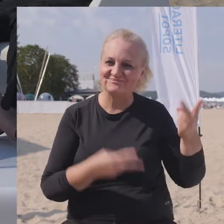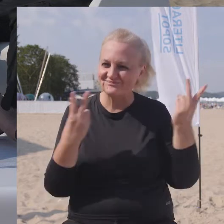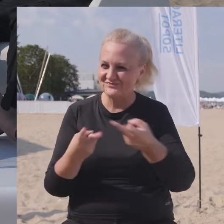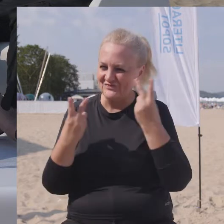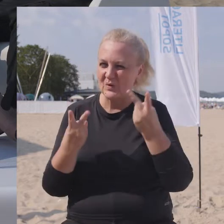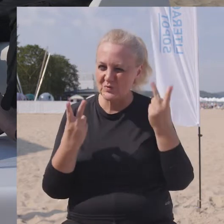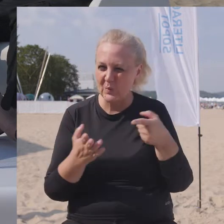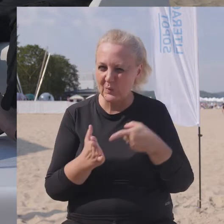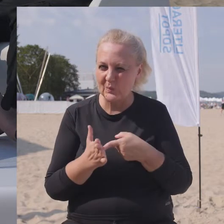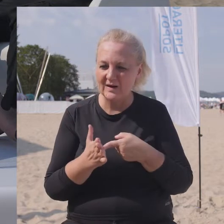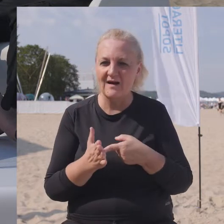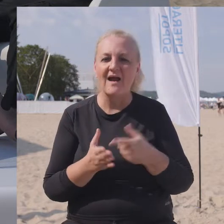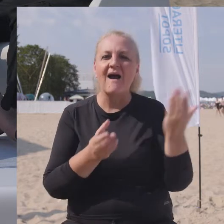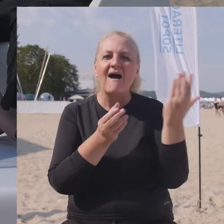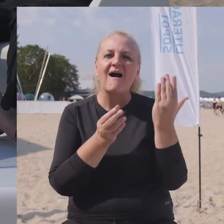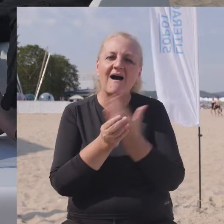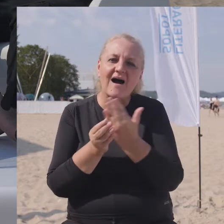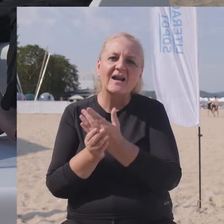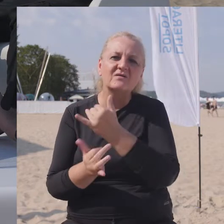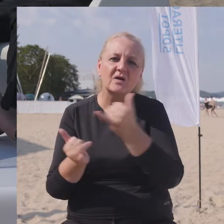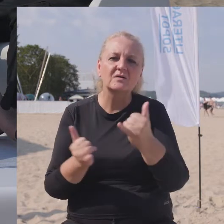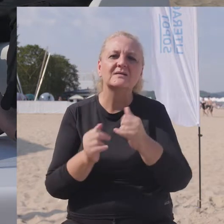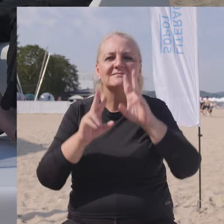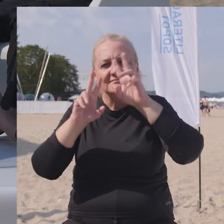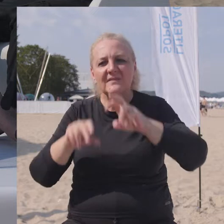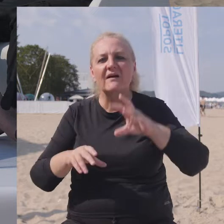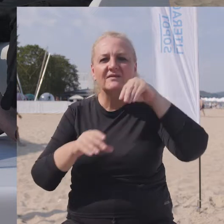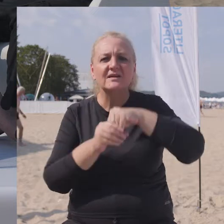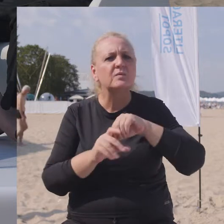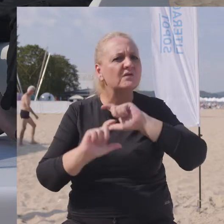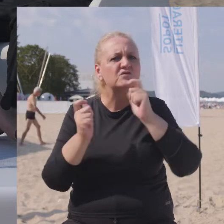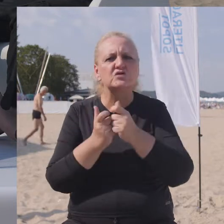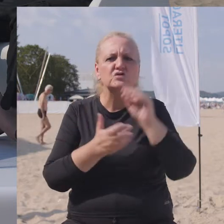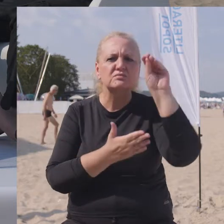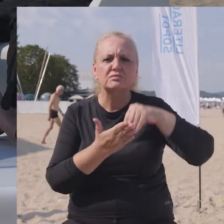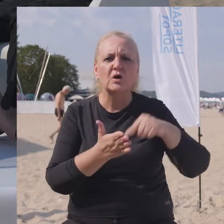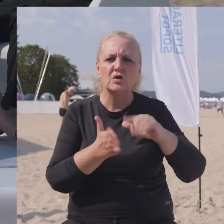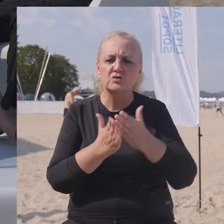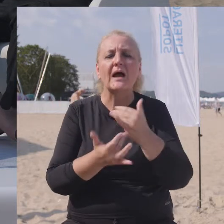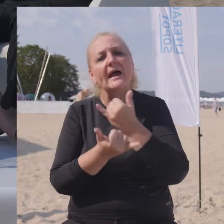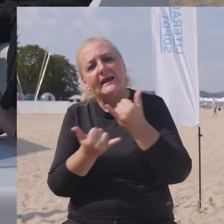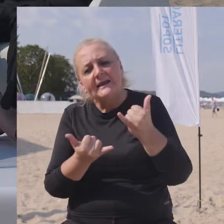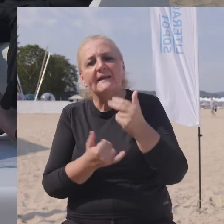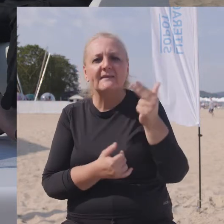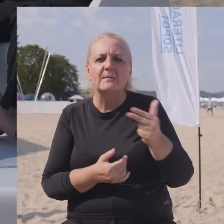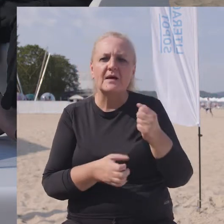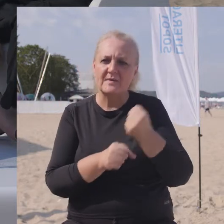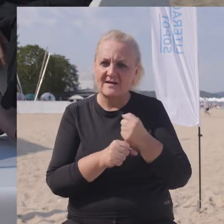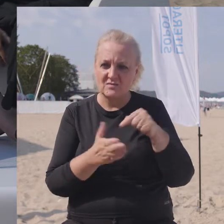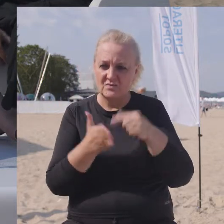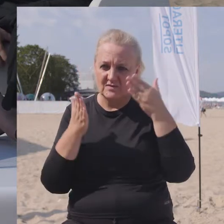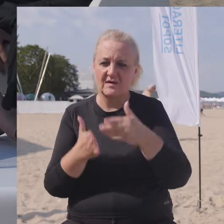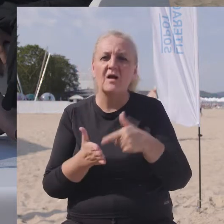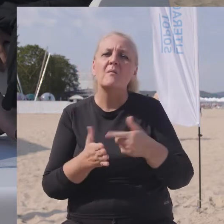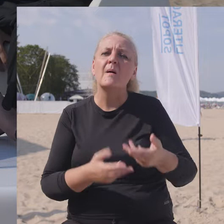poszukiwania w archiwach, research, to wszystko, co się w tej książce znalazło i inne aspekty pracy nad nią. Może wróćmy do